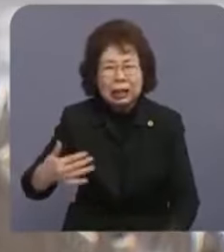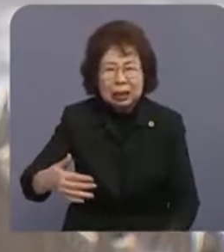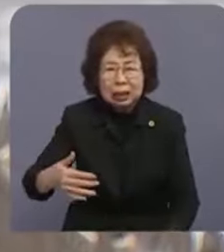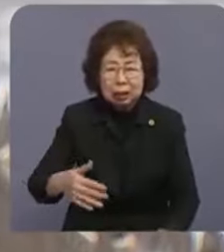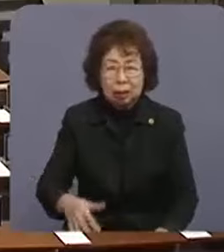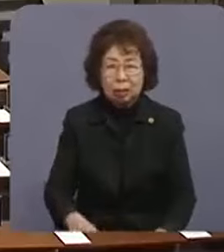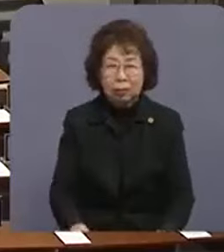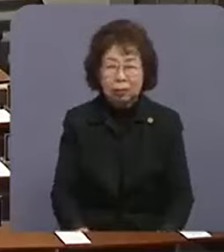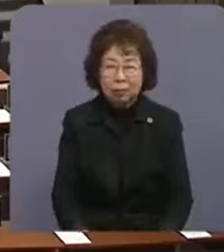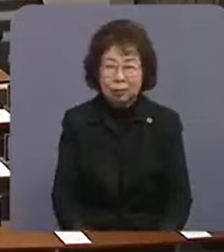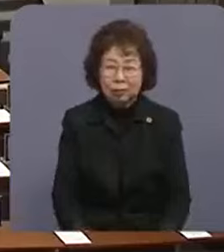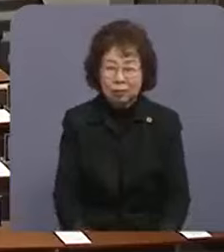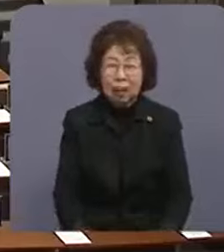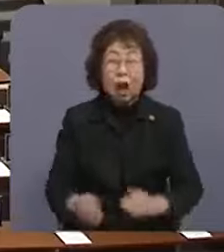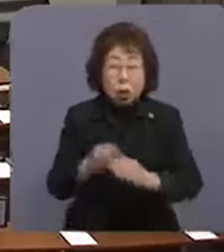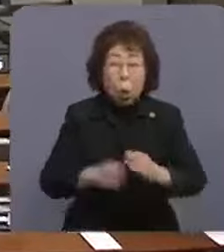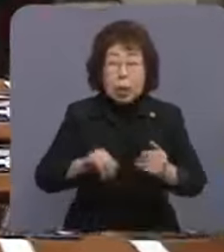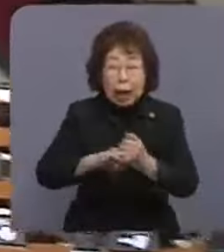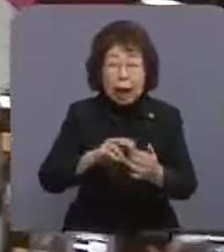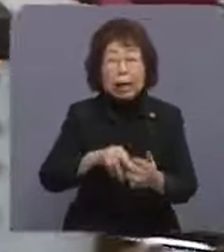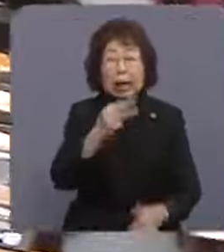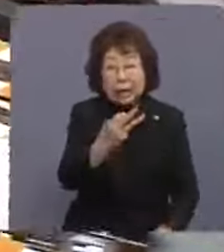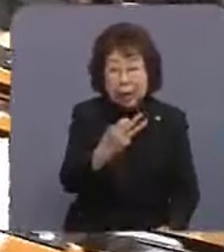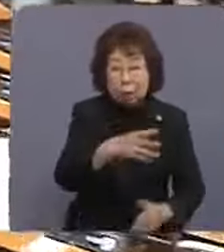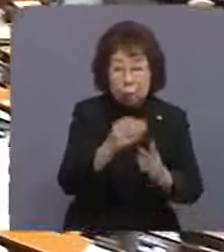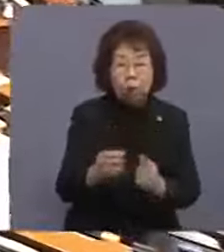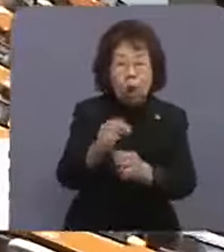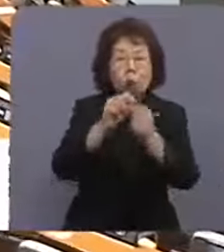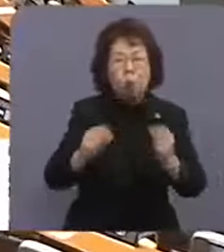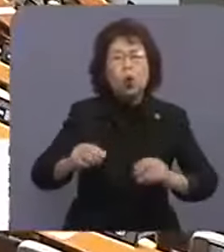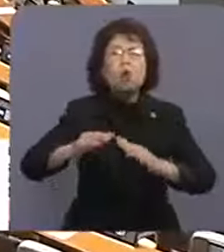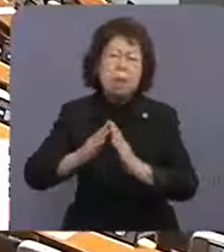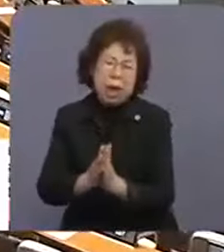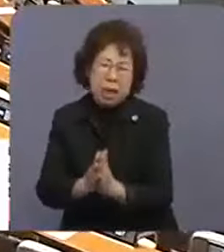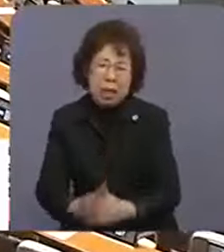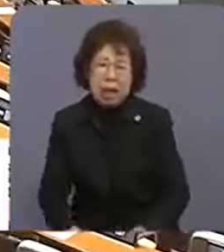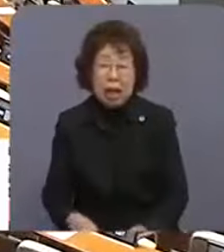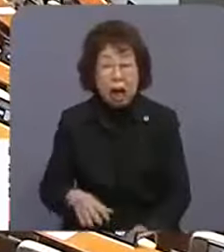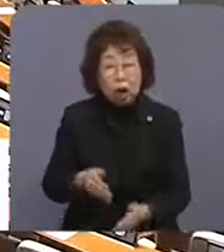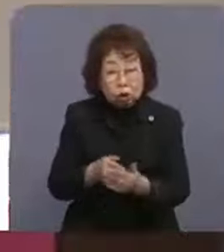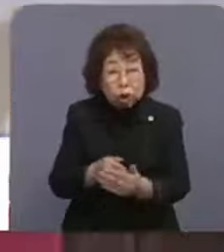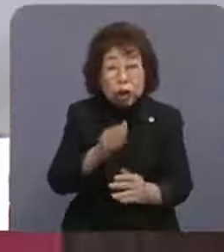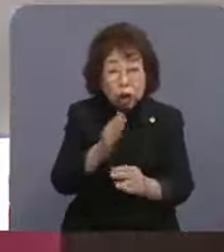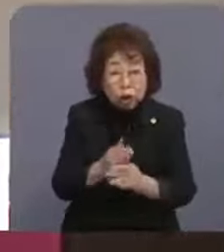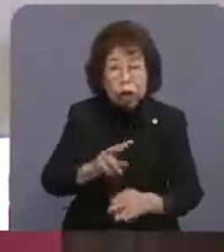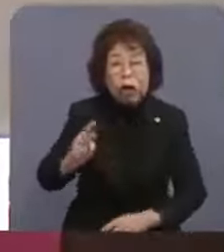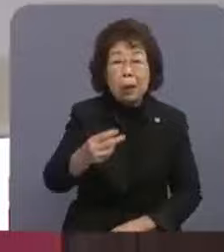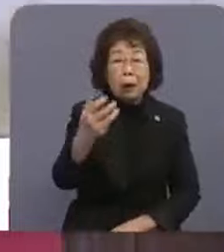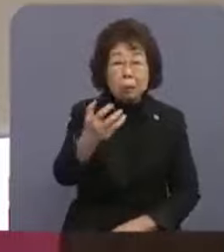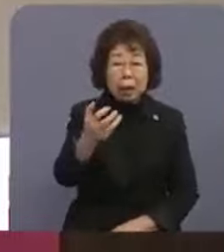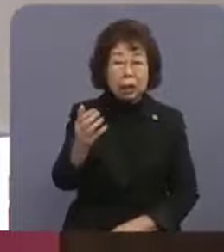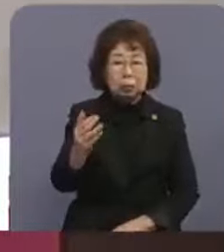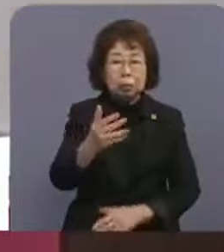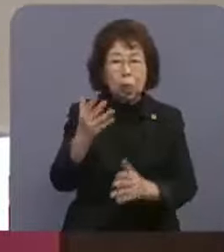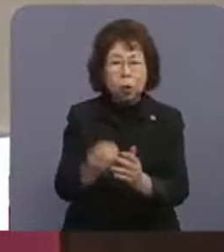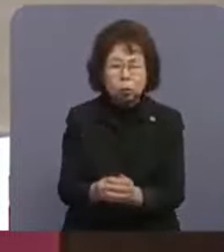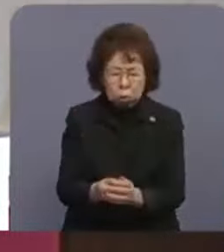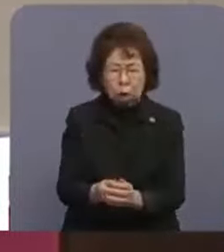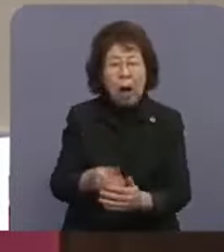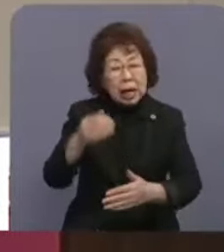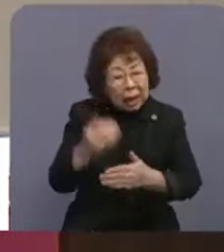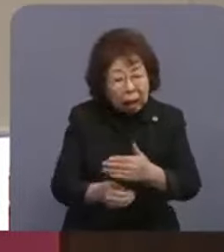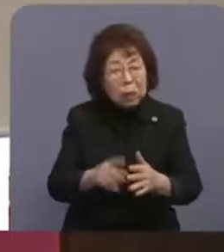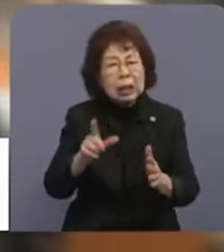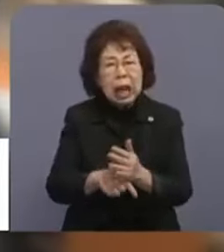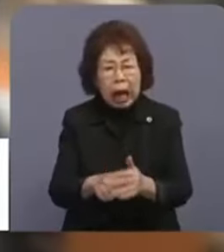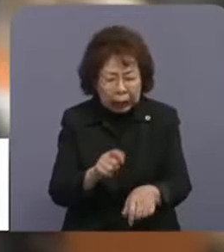얘기입니다. 공약 13건은 보류나 폐기됐고 추진 중인 공약 280건도 남은 임기가